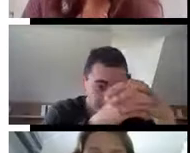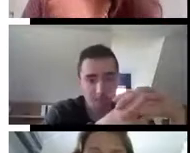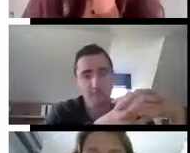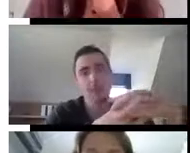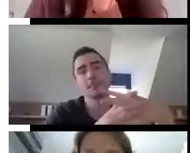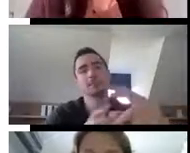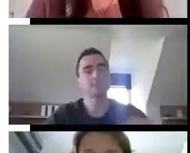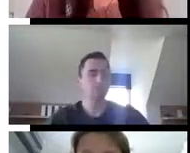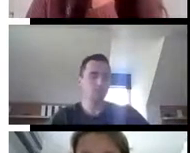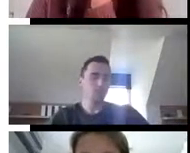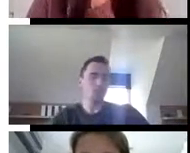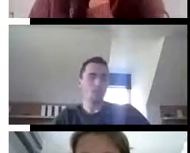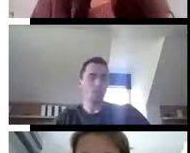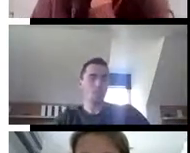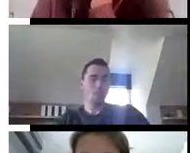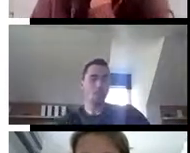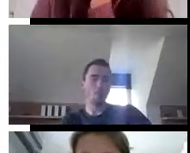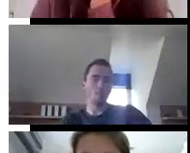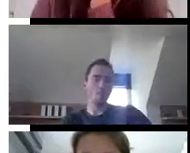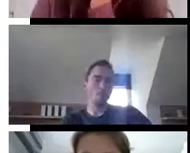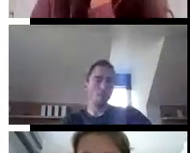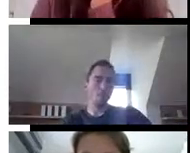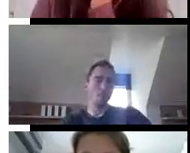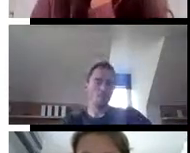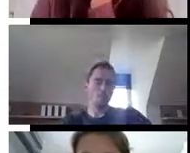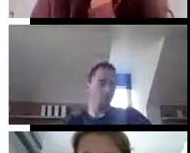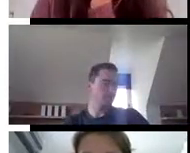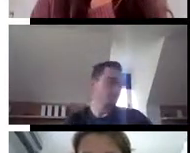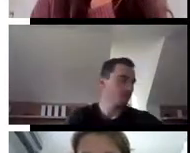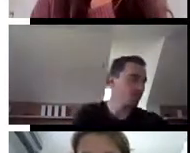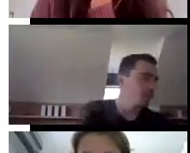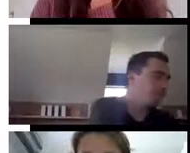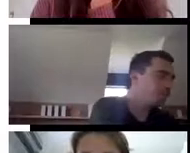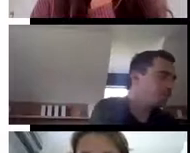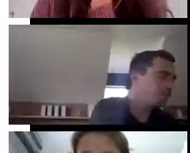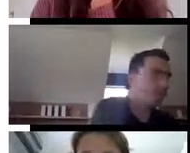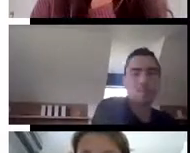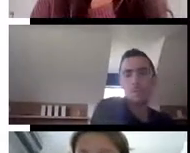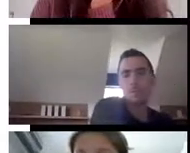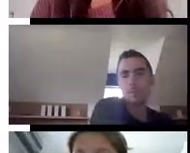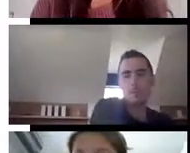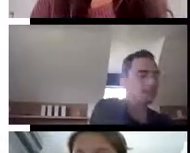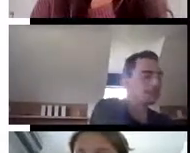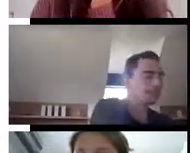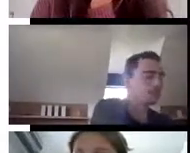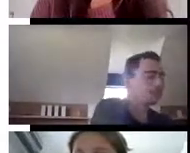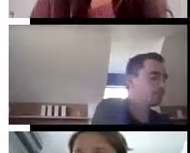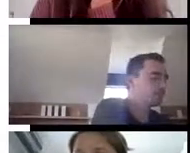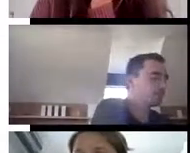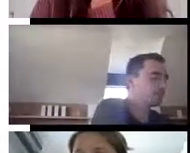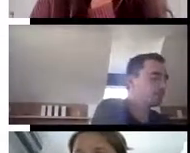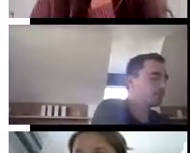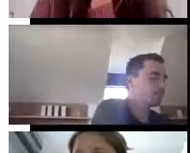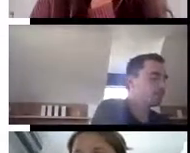Ja, die hele maatregelen dan, hier denk ik, tenzij als mensen hier echt nood aan hebben, maar ik denk dat we net iets sneller over kunnen gaan, want dat is eigenlijk grotendeels hetzelfde als